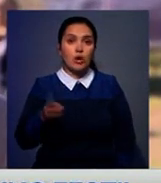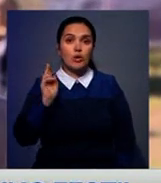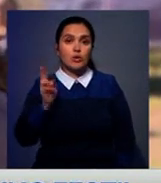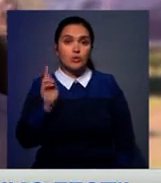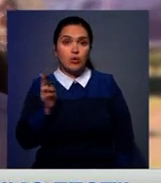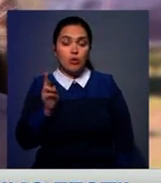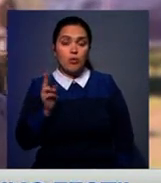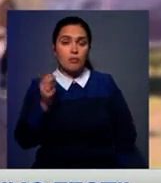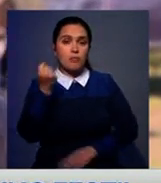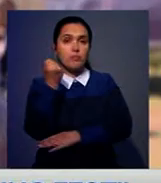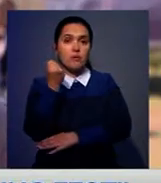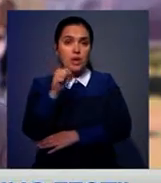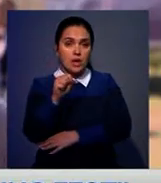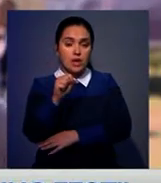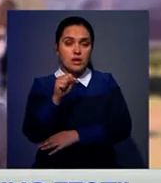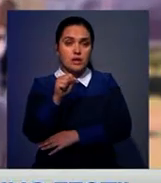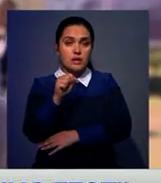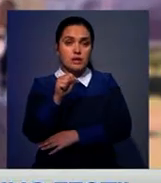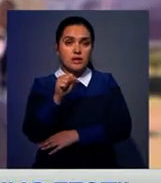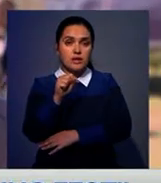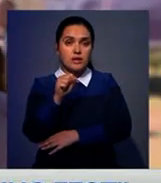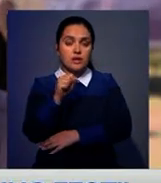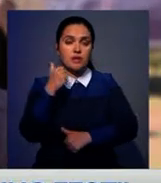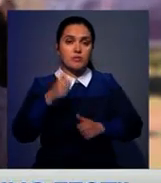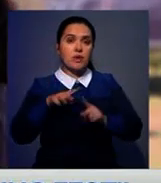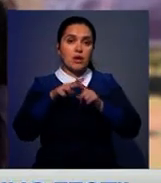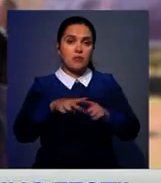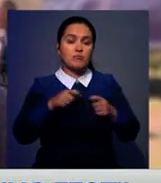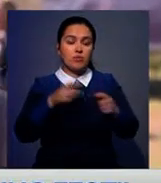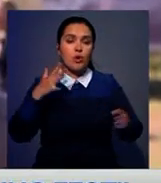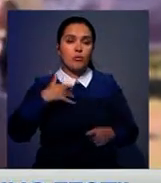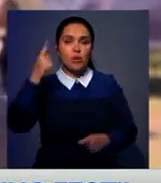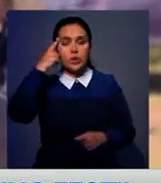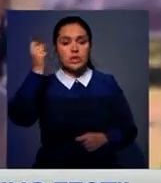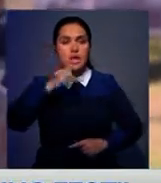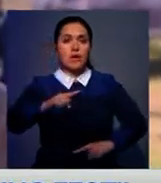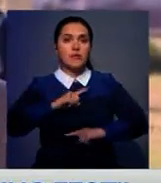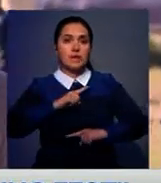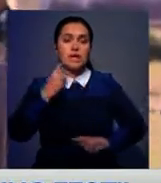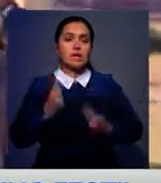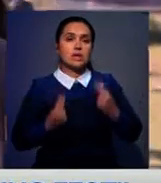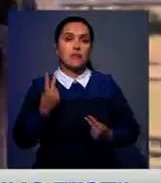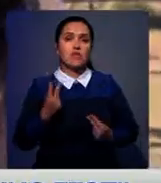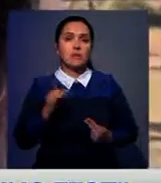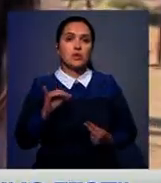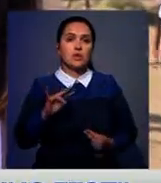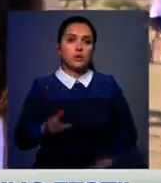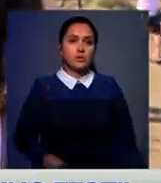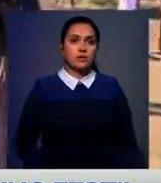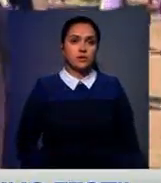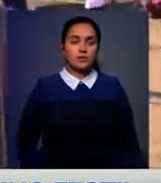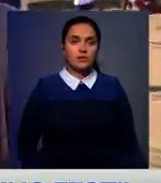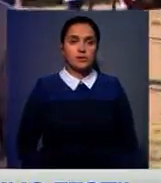будет являться фаворитом Алма чемпионата мира стрельба из лука с коня, мы узнаем на финальных играх 2 июня. А вы кого-нибудь уже